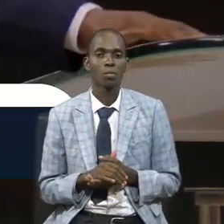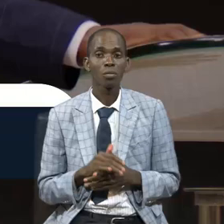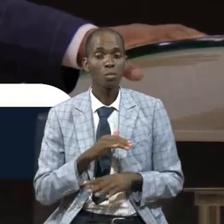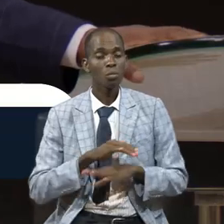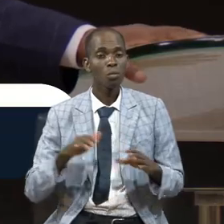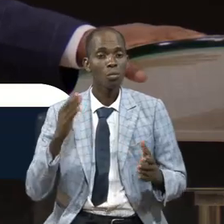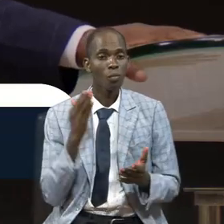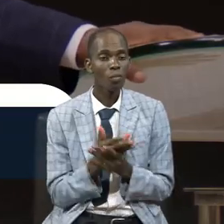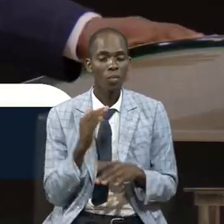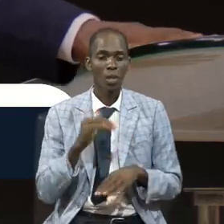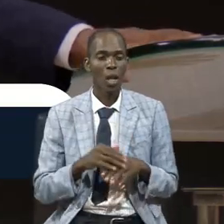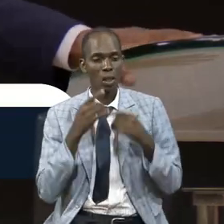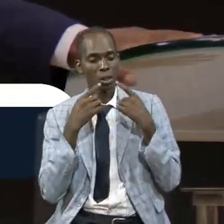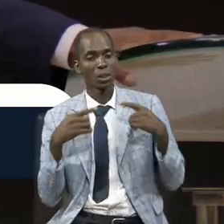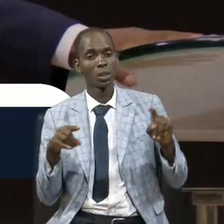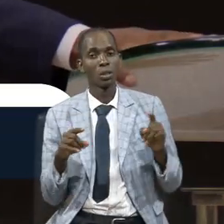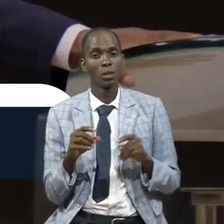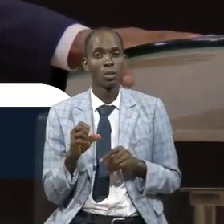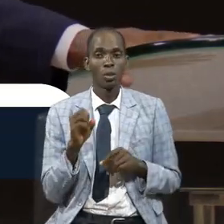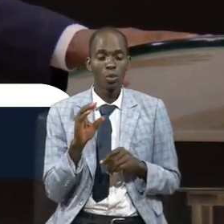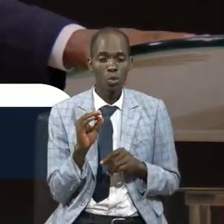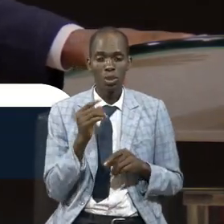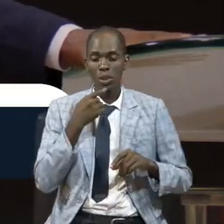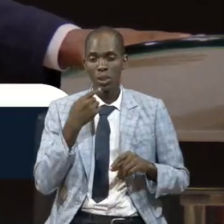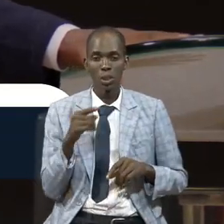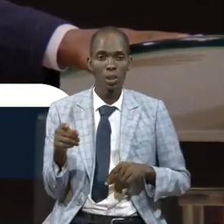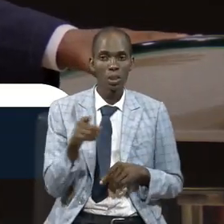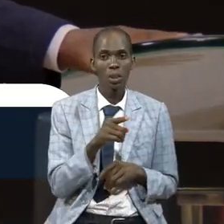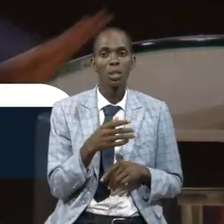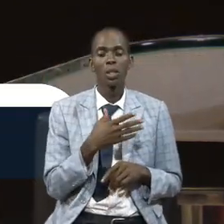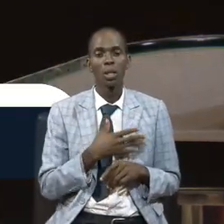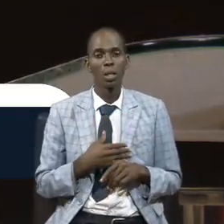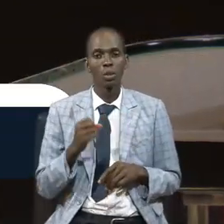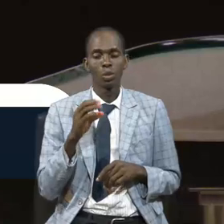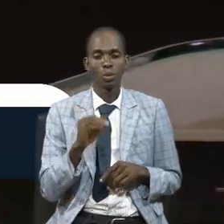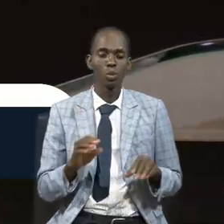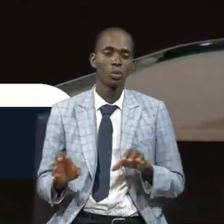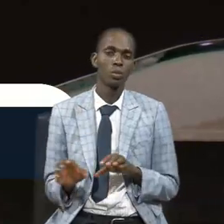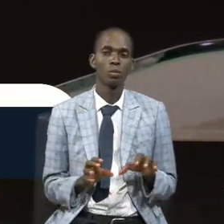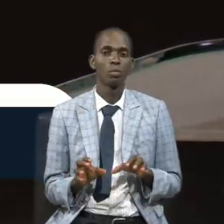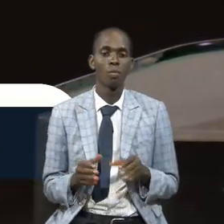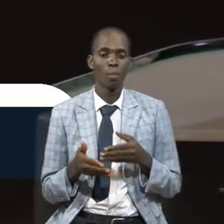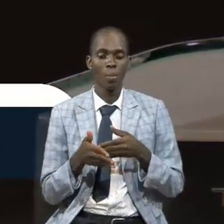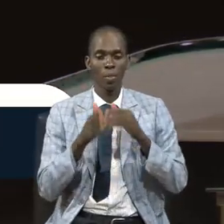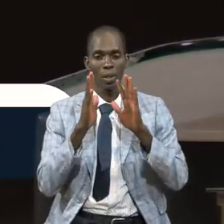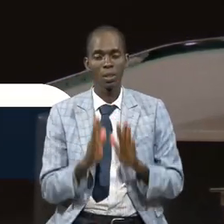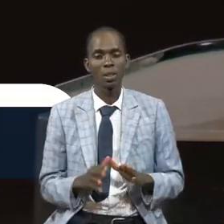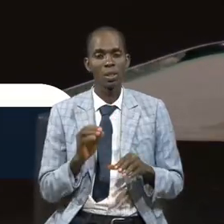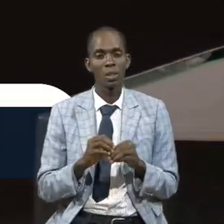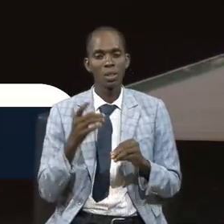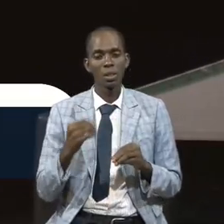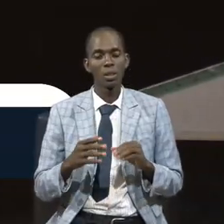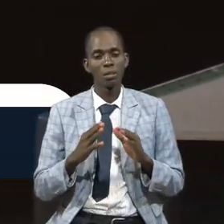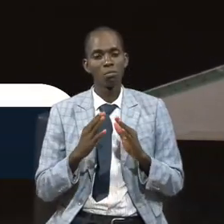niveau de la prédication. Ne vous arrêtez pas au niveau de la proclamation. Parlez et agissez. Dirigeants à